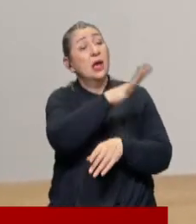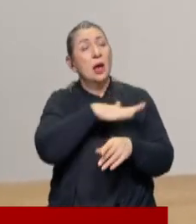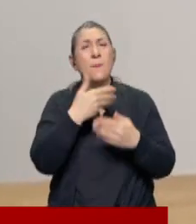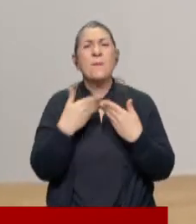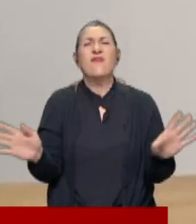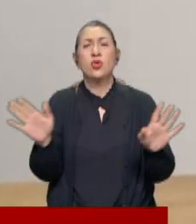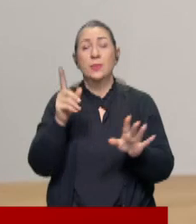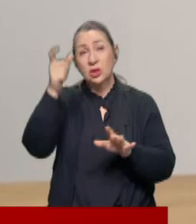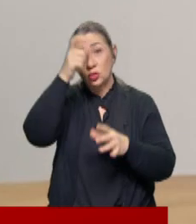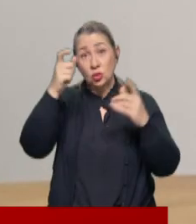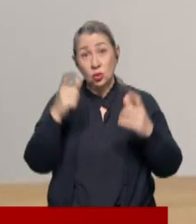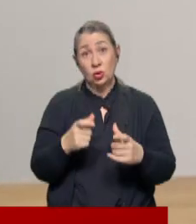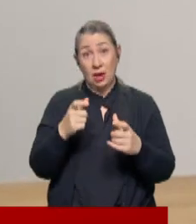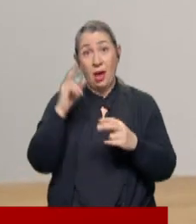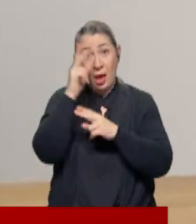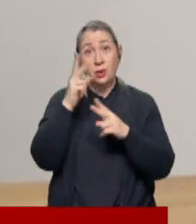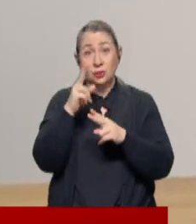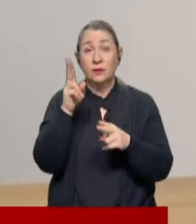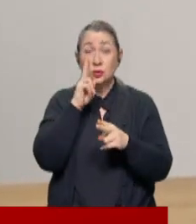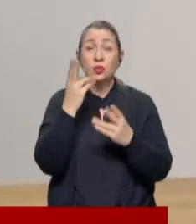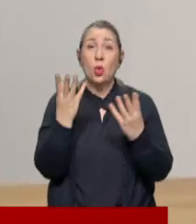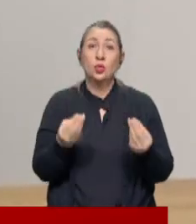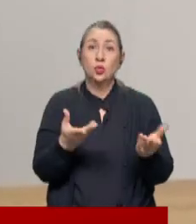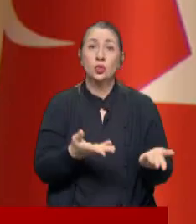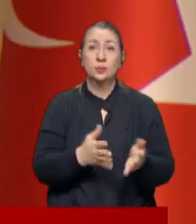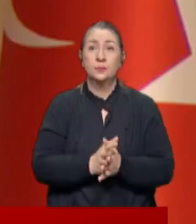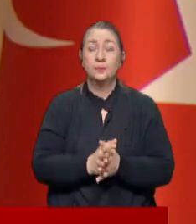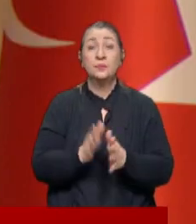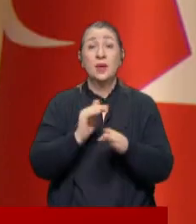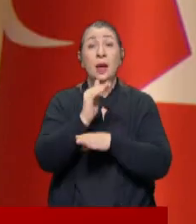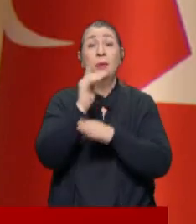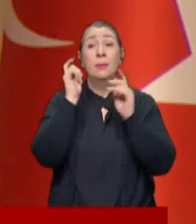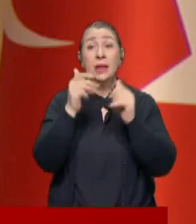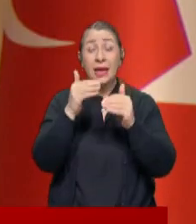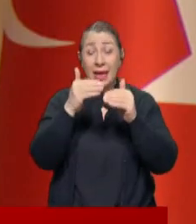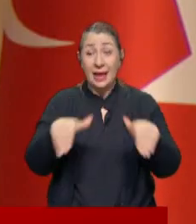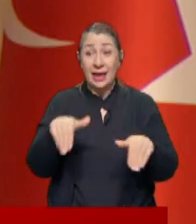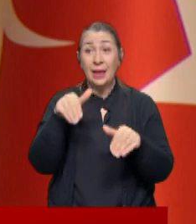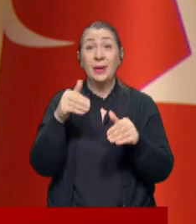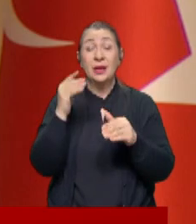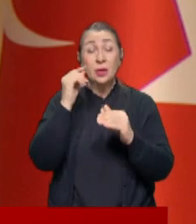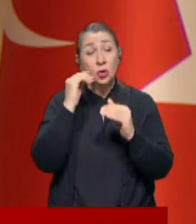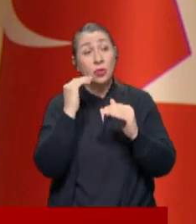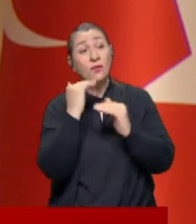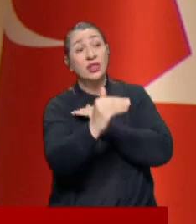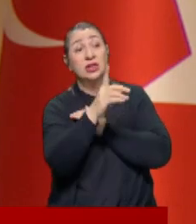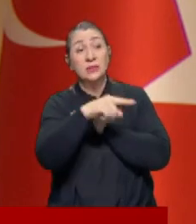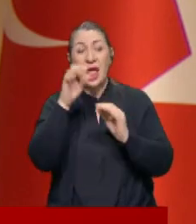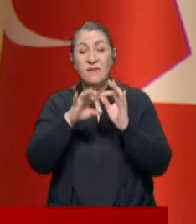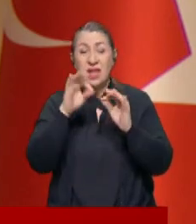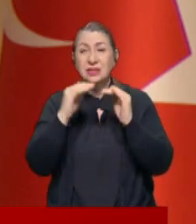olduğu bir ülke hayal ediyorlardı ve sonunda muratlarına ulaştılar. Hayat pahalılığının önüne geçmek, vatandaşımızı